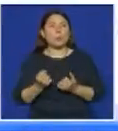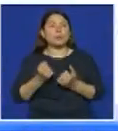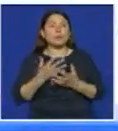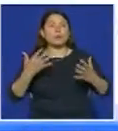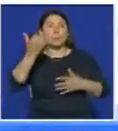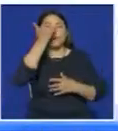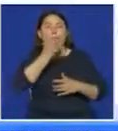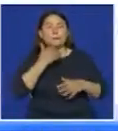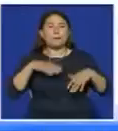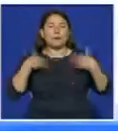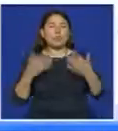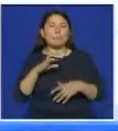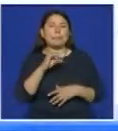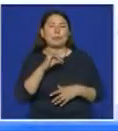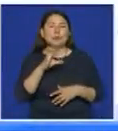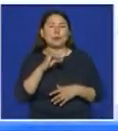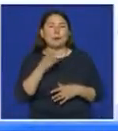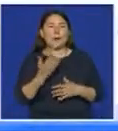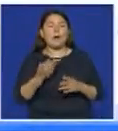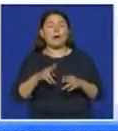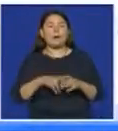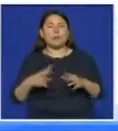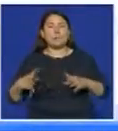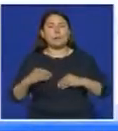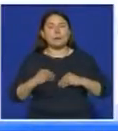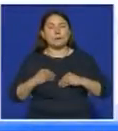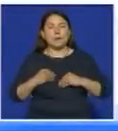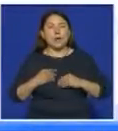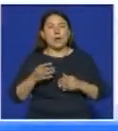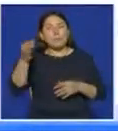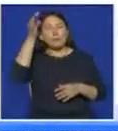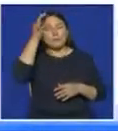Огромную благодарность выражаем Бейбиту Истыкбаеву, который вместе с нами почтил память Салимжана.